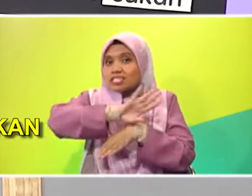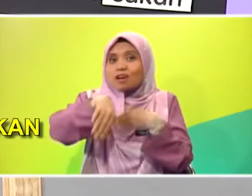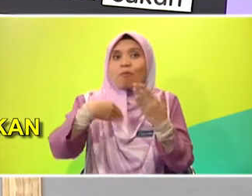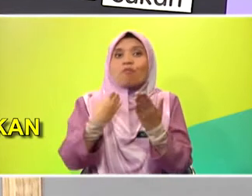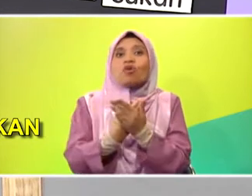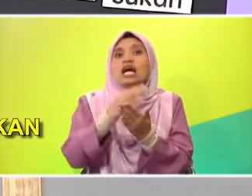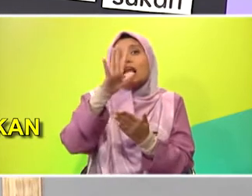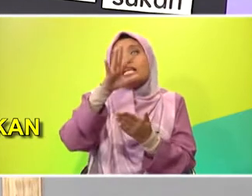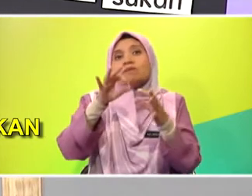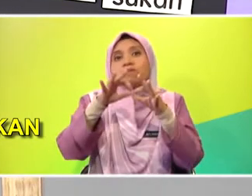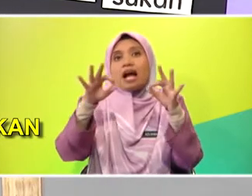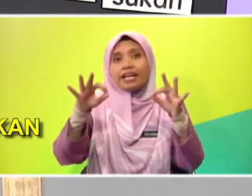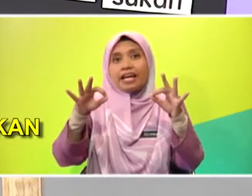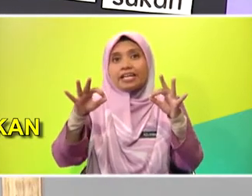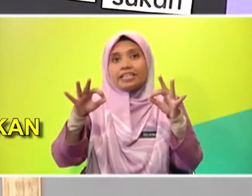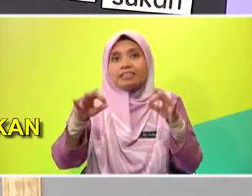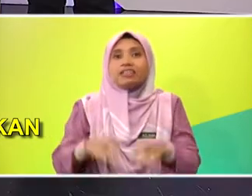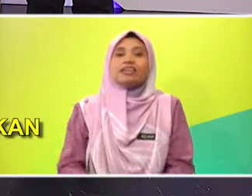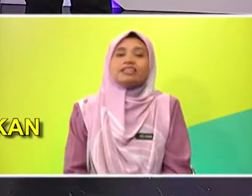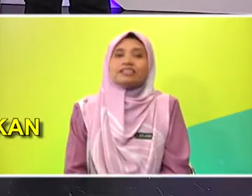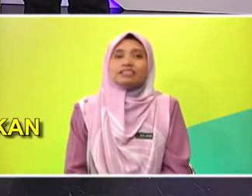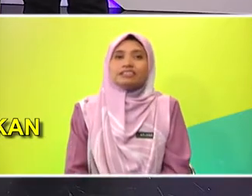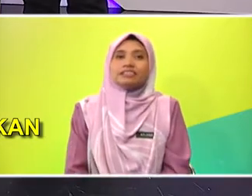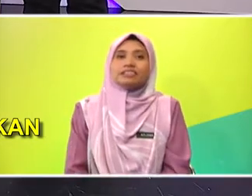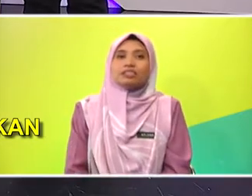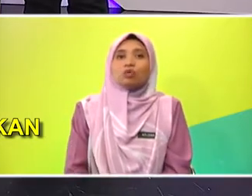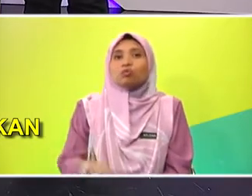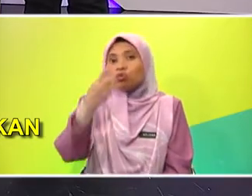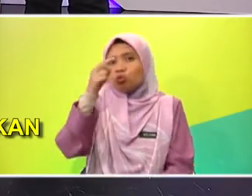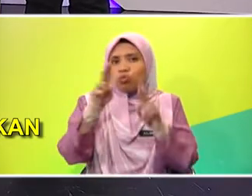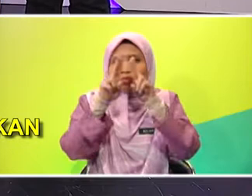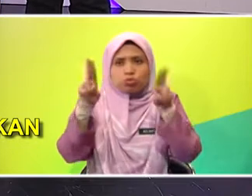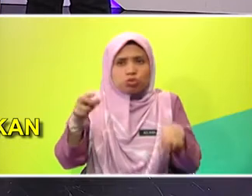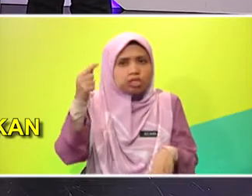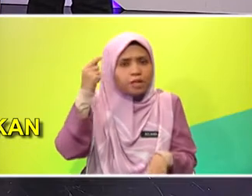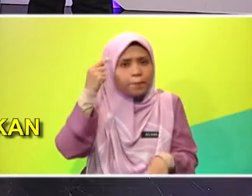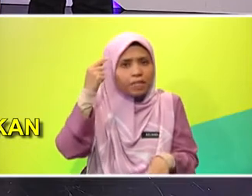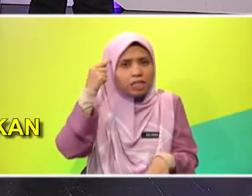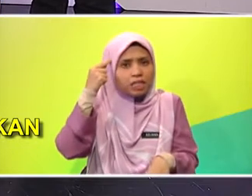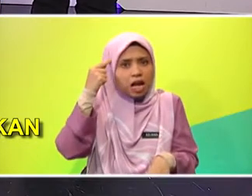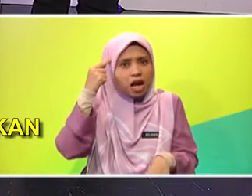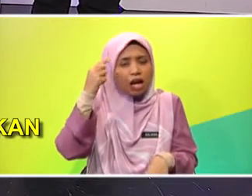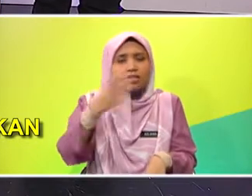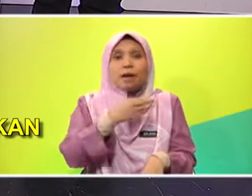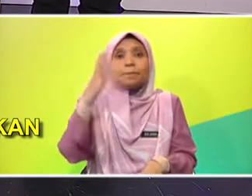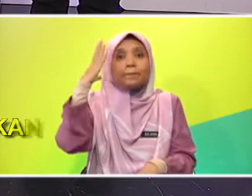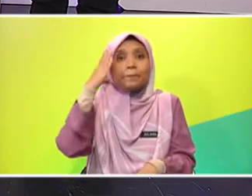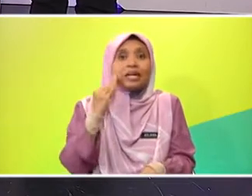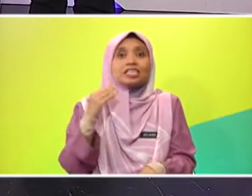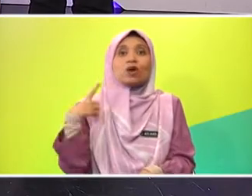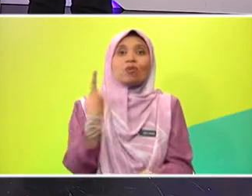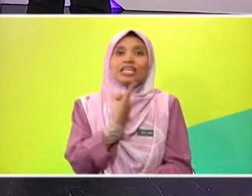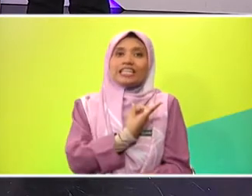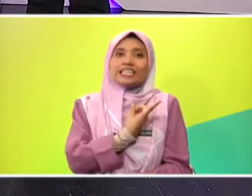ayat ini yang merupakan Activity yang sangat menarik yang menguji mindah kita yang menguji pengetahuan kita Kaina